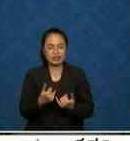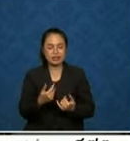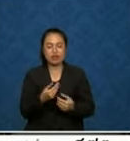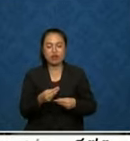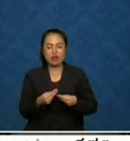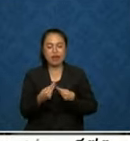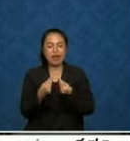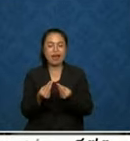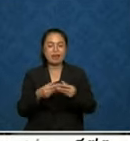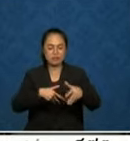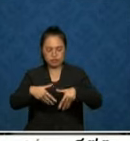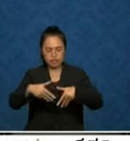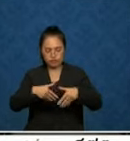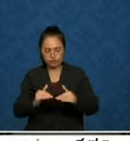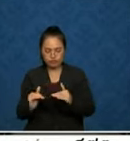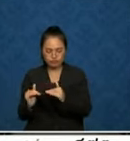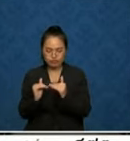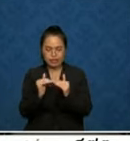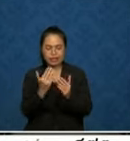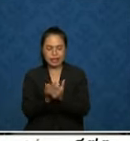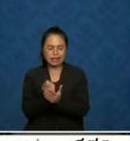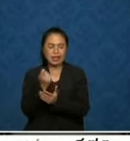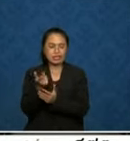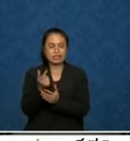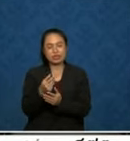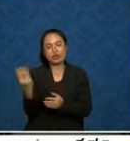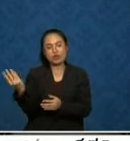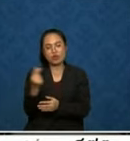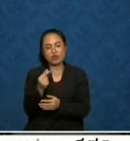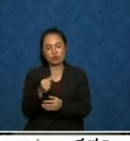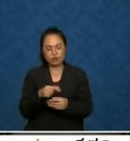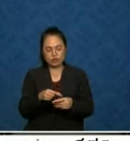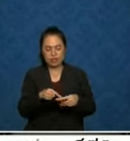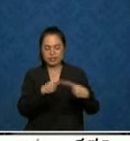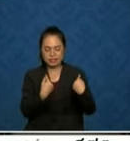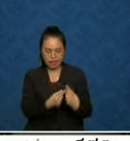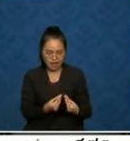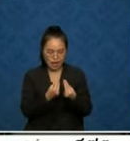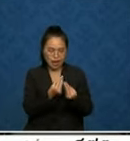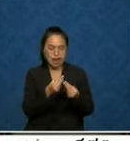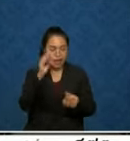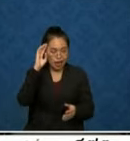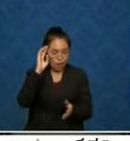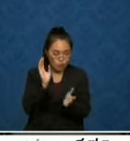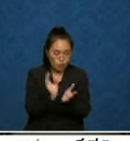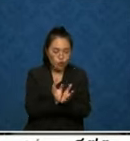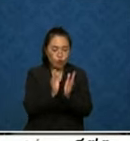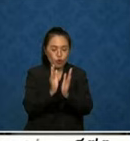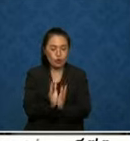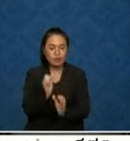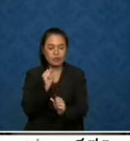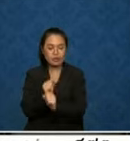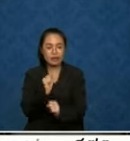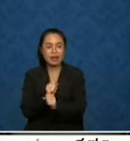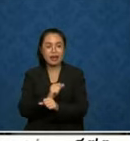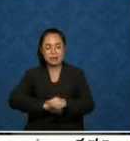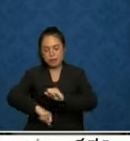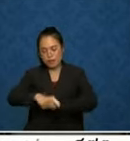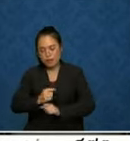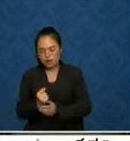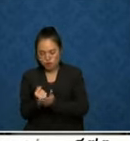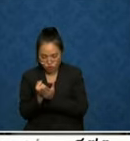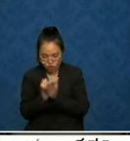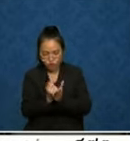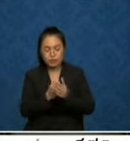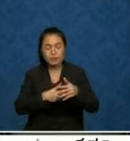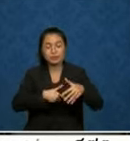ได้รับความเป็นธรรมโดยไวและดิฉันขอส่งกำลังใจให้กับเจ้าหน้าที่ปฏิบัติงานขอให้พวกท่านทุกท่านนะคะทำงานเพื่อบำบัดทุกข์บำรุง